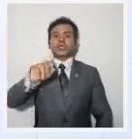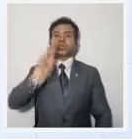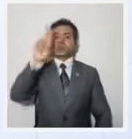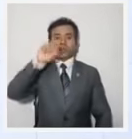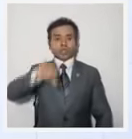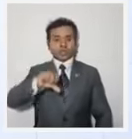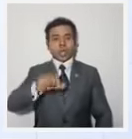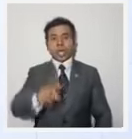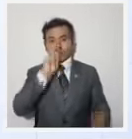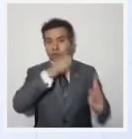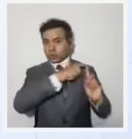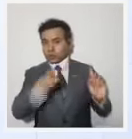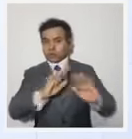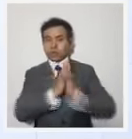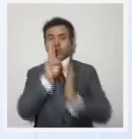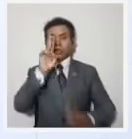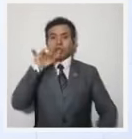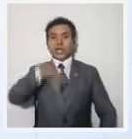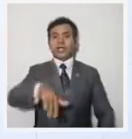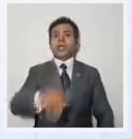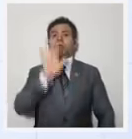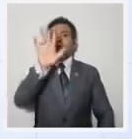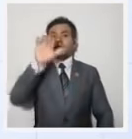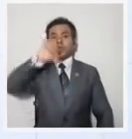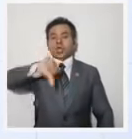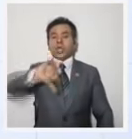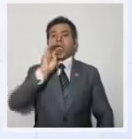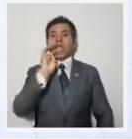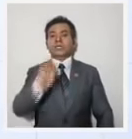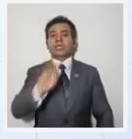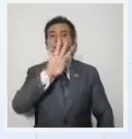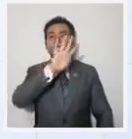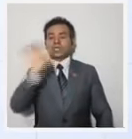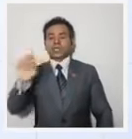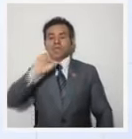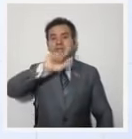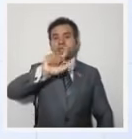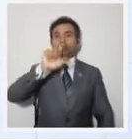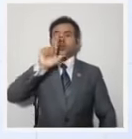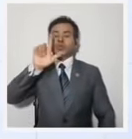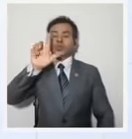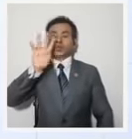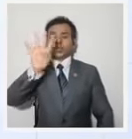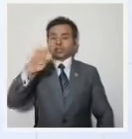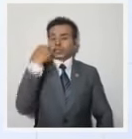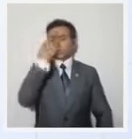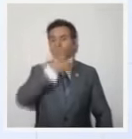37,59,967 জন, মৃত্যুবরণ করেছেন 5,429 জন এবং এ পর্যন্ত